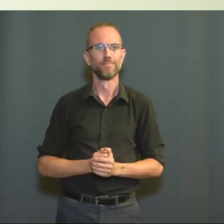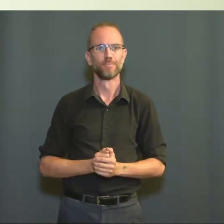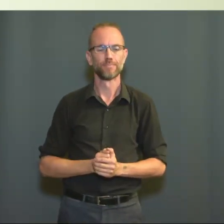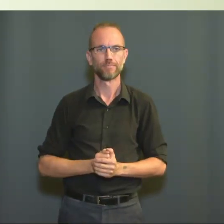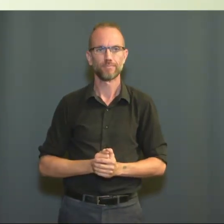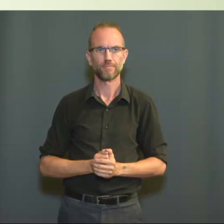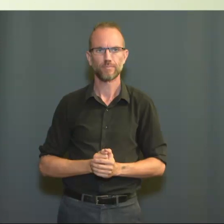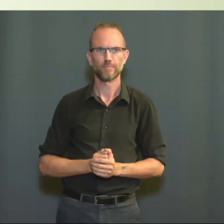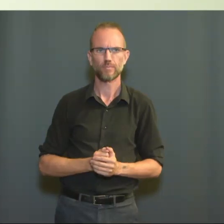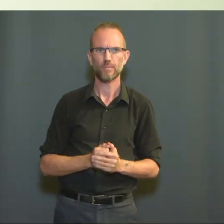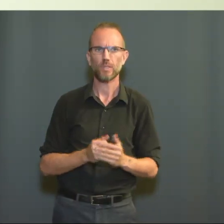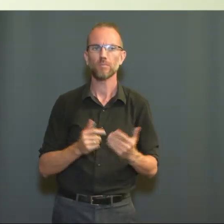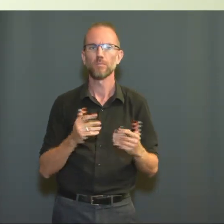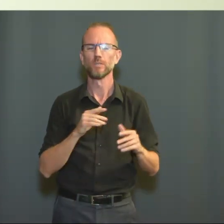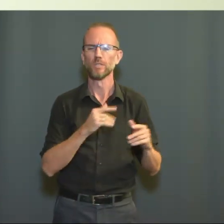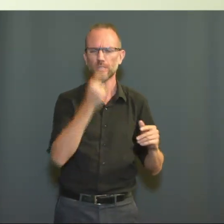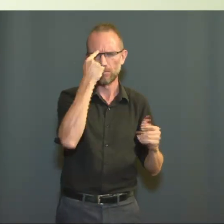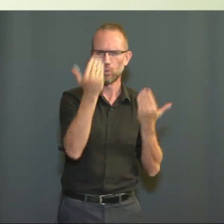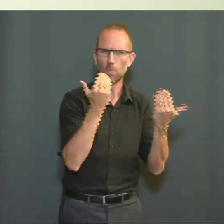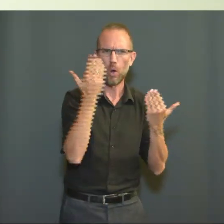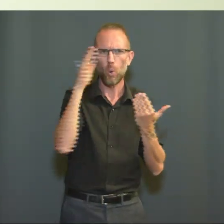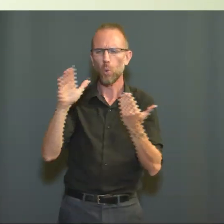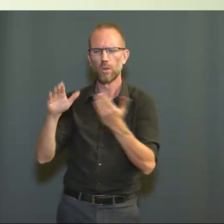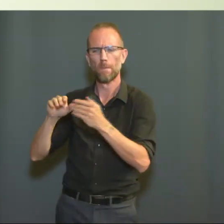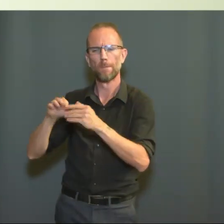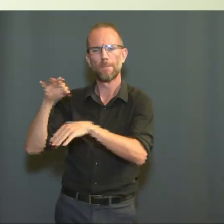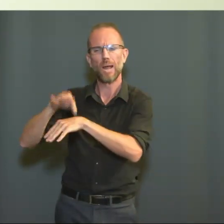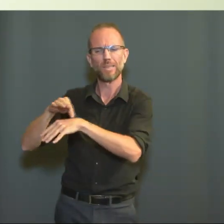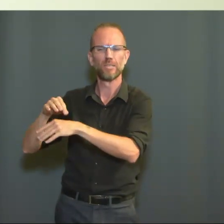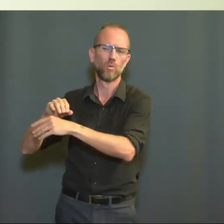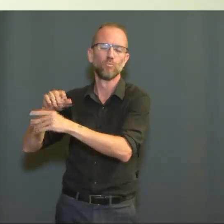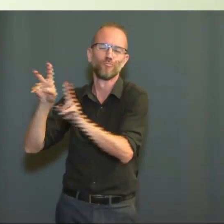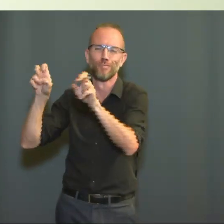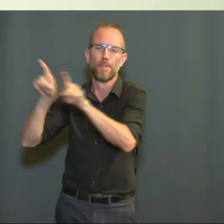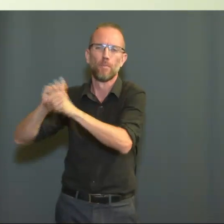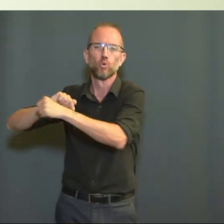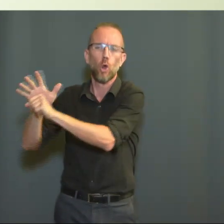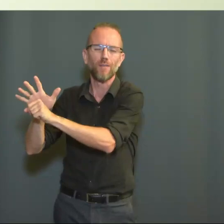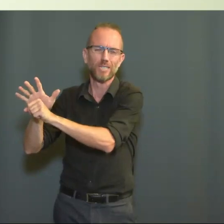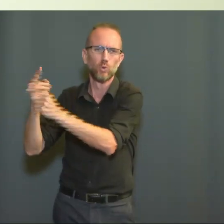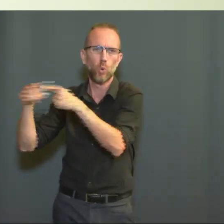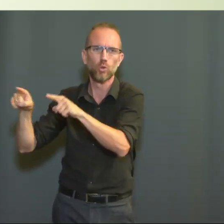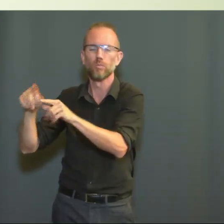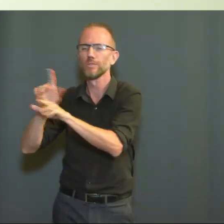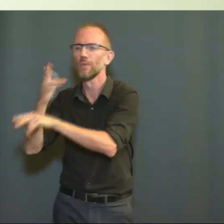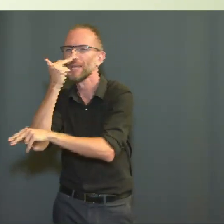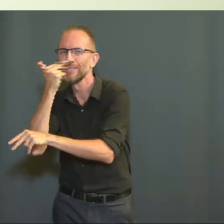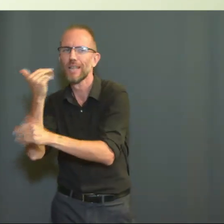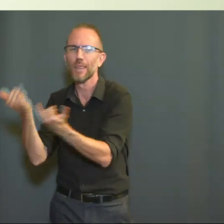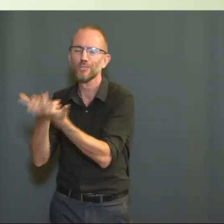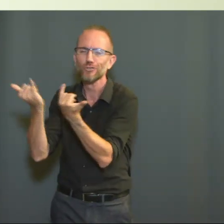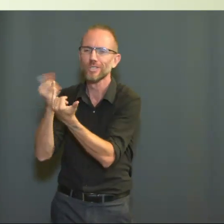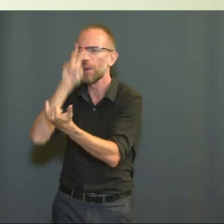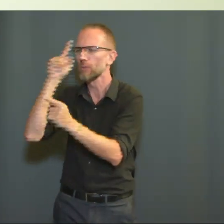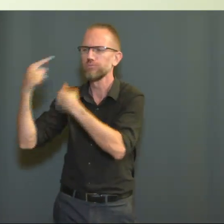d'autres coronavirus, les quatre coronavirus classiques qui donnent des infections banales des voies respiratoires, pour cela, on